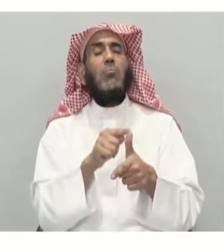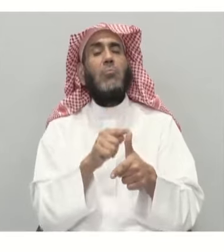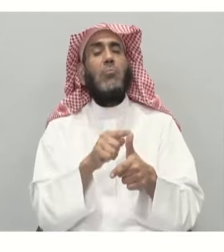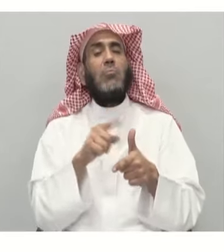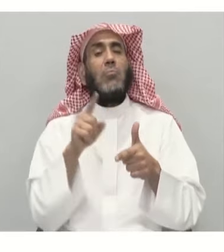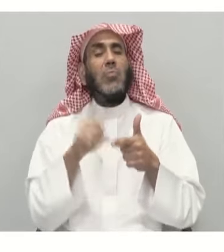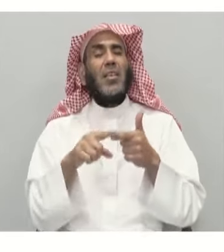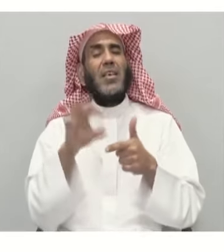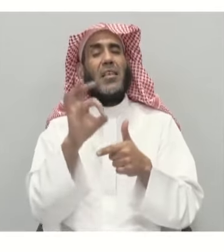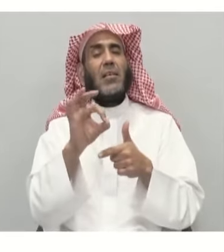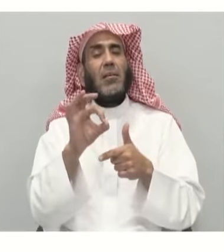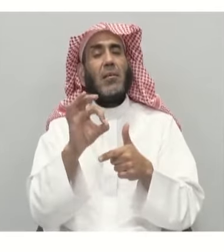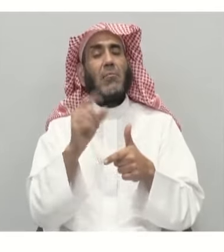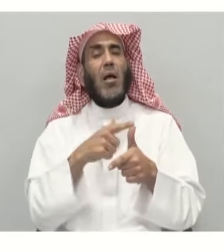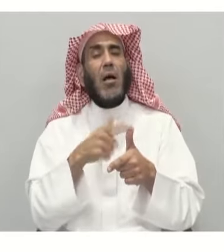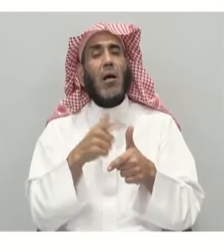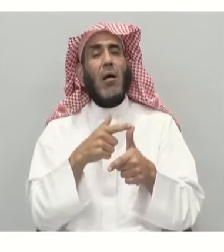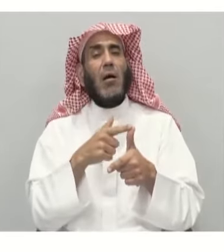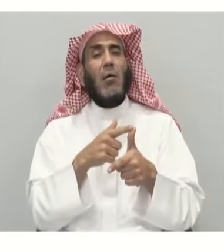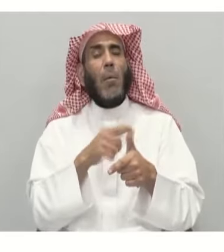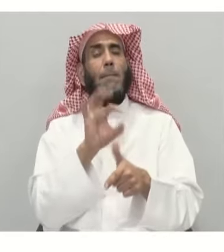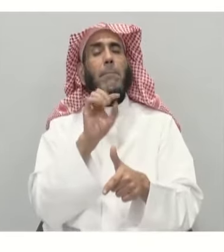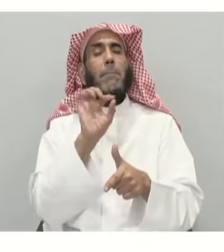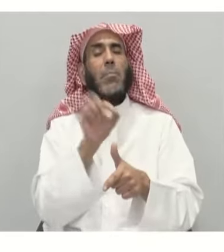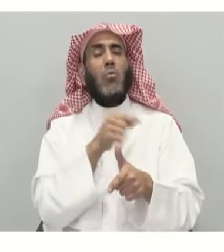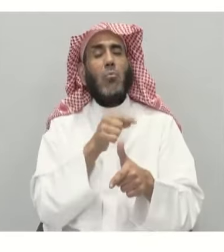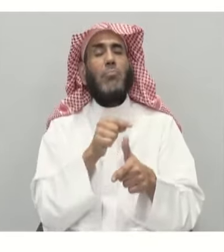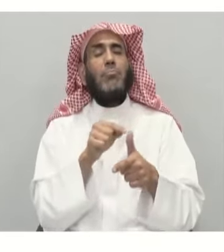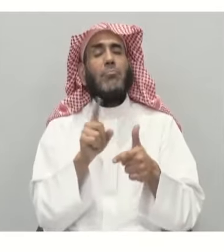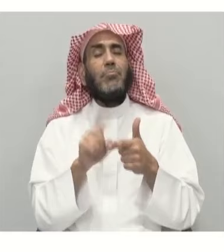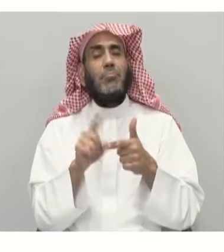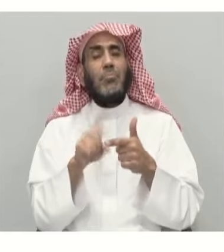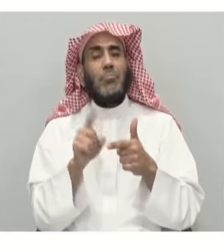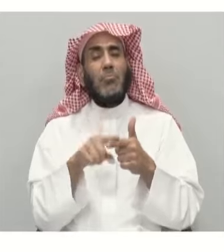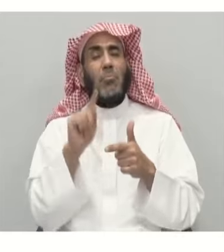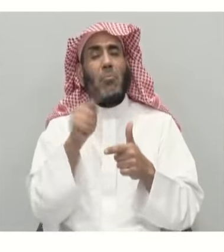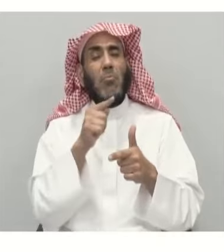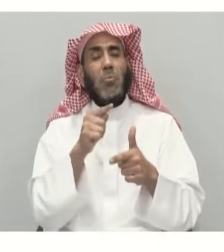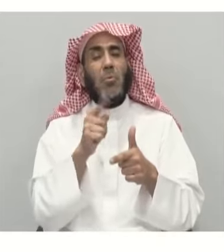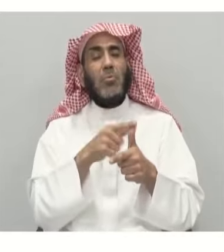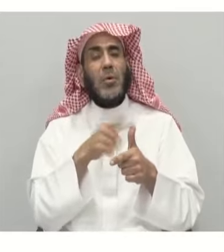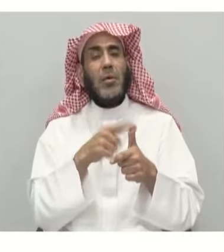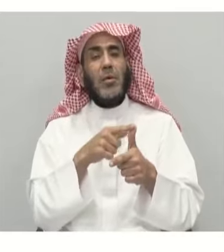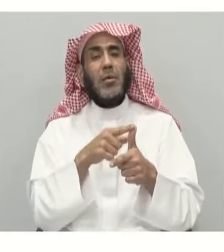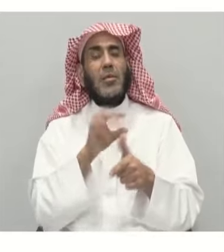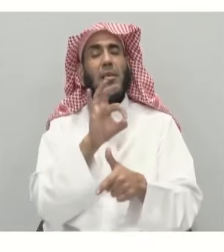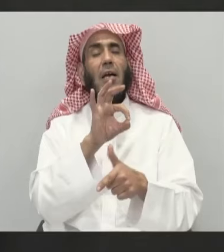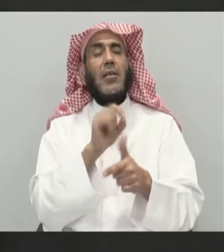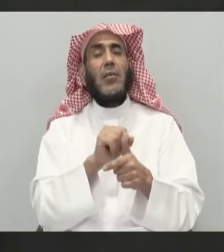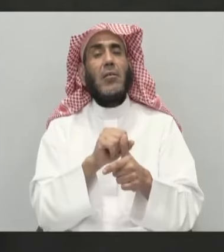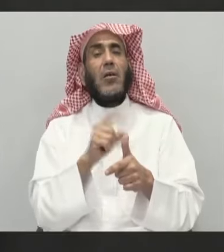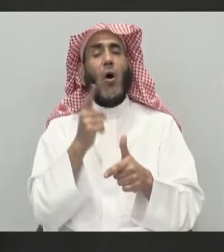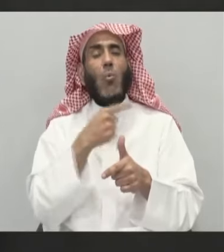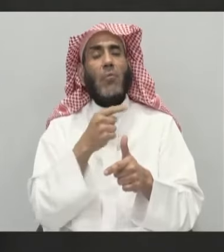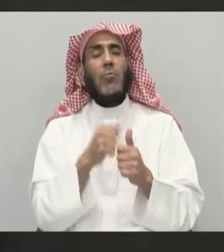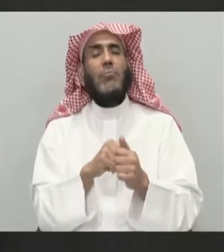واذا كانت ساكنه وما قبلها مضموم وايضا اذا كانت مضمومه وما قبلها ساكن او